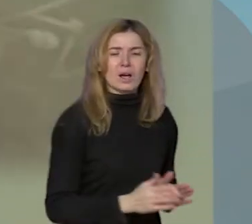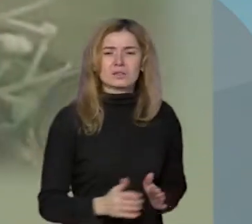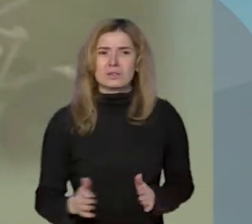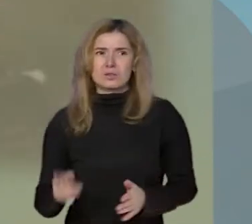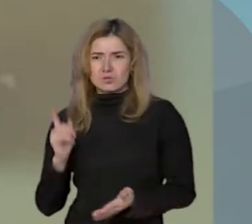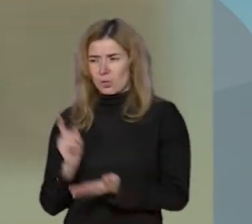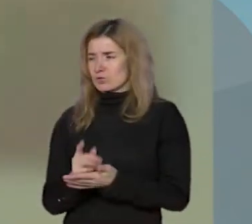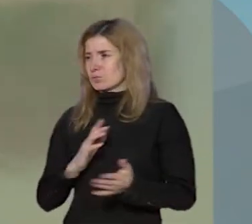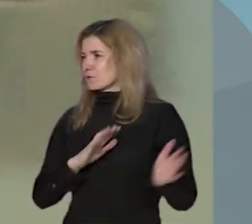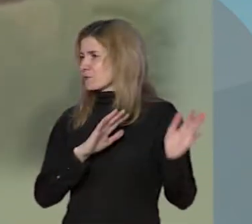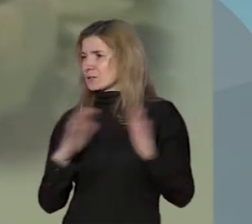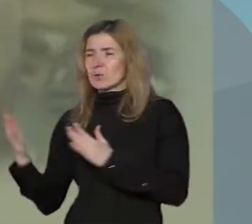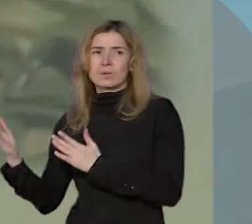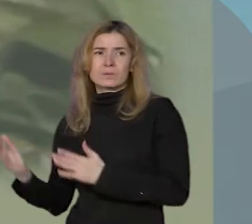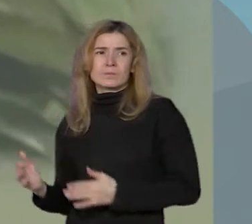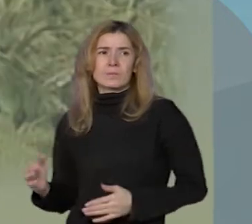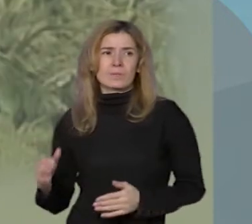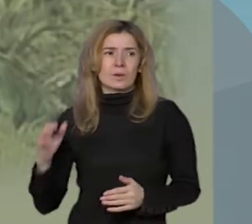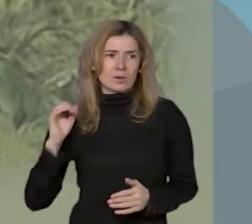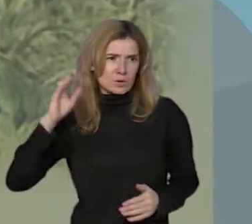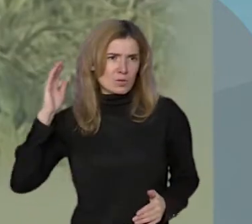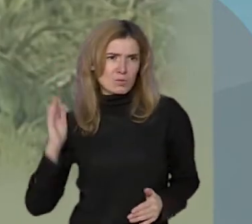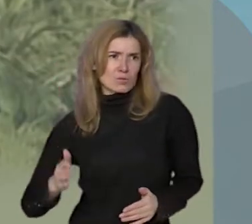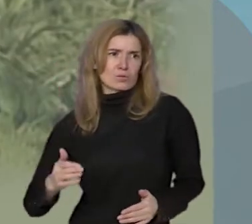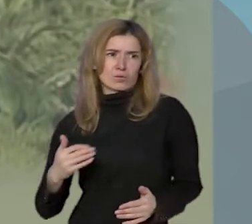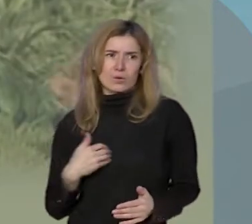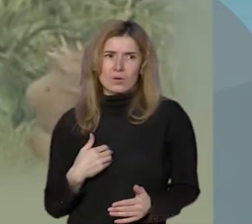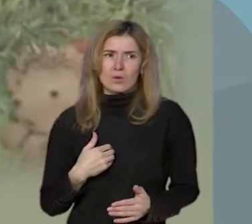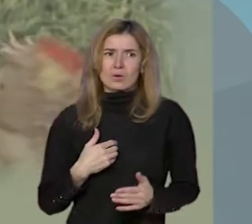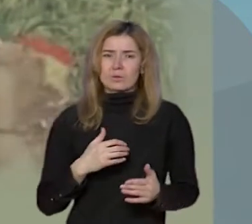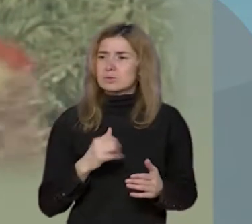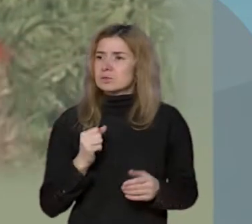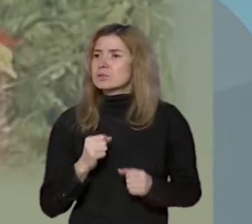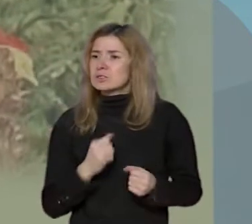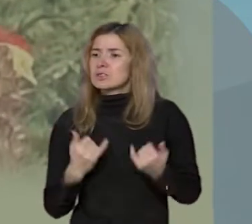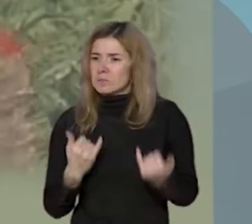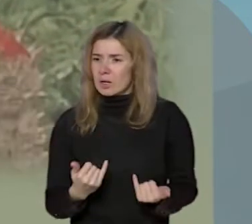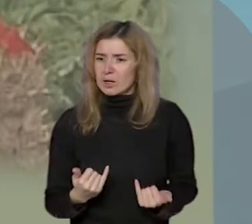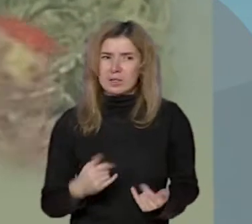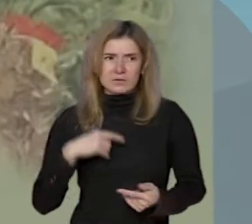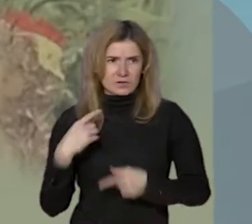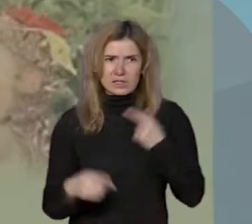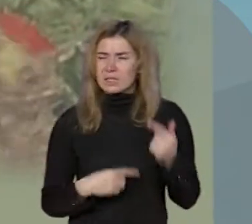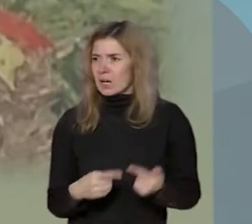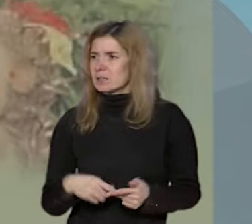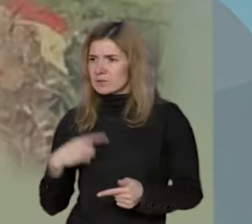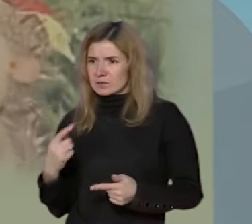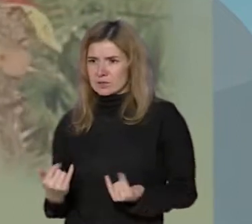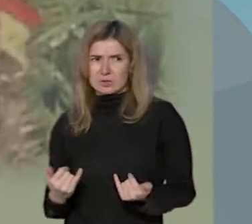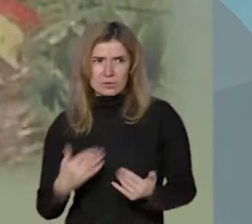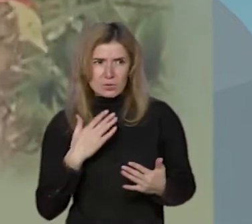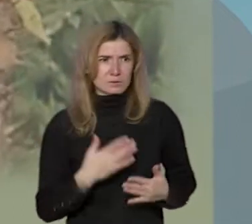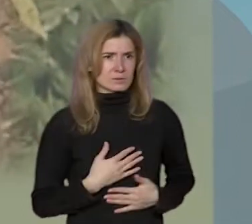порядок должен быть. И буду я за ним теперь